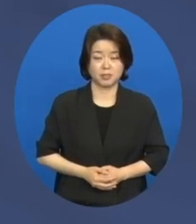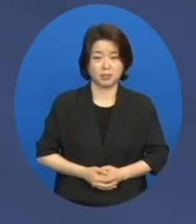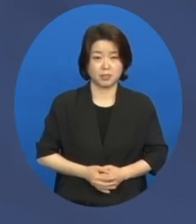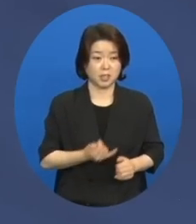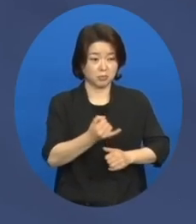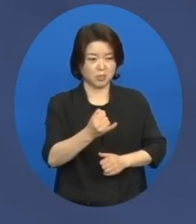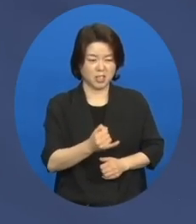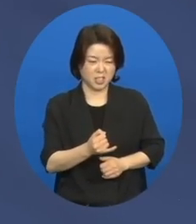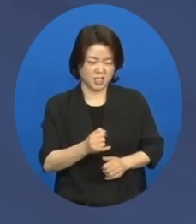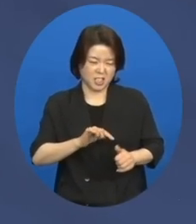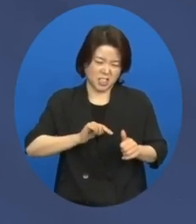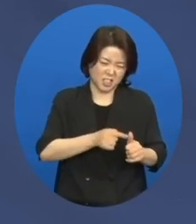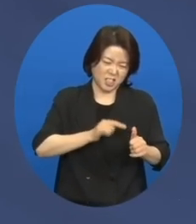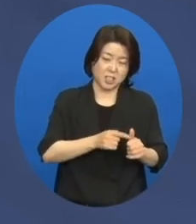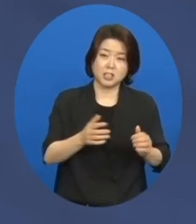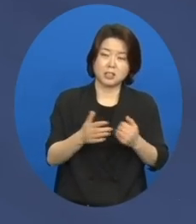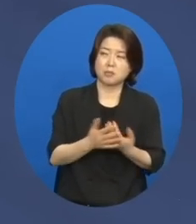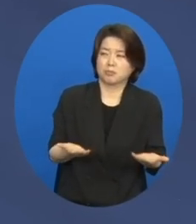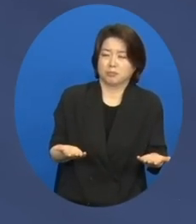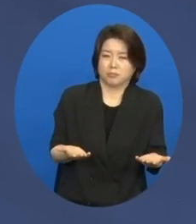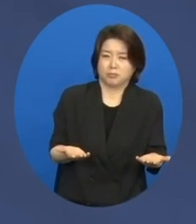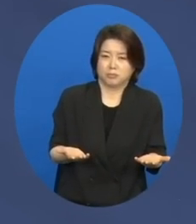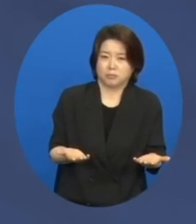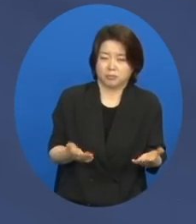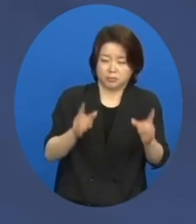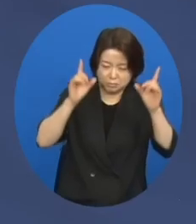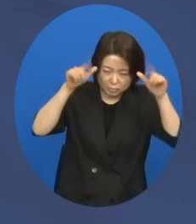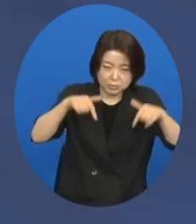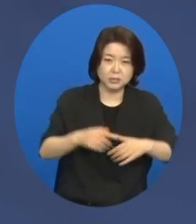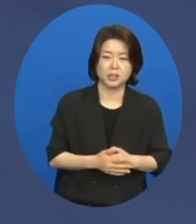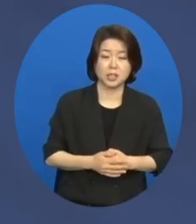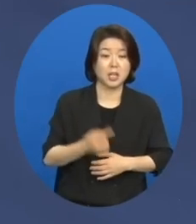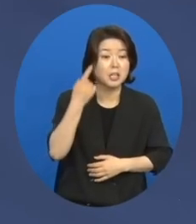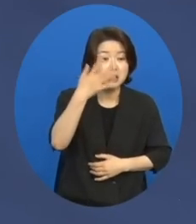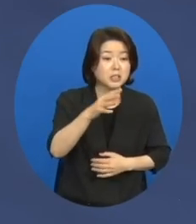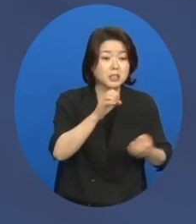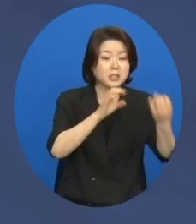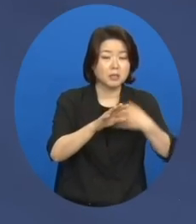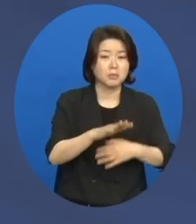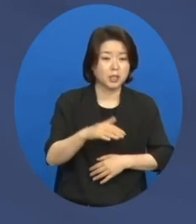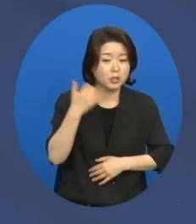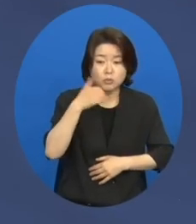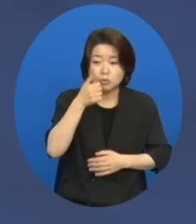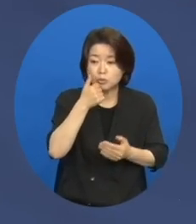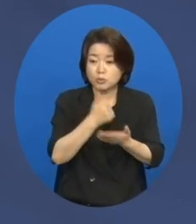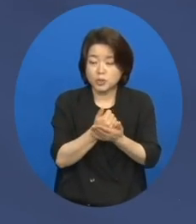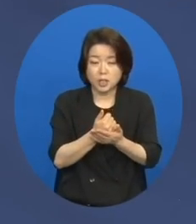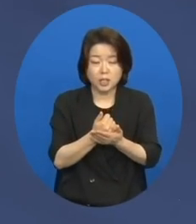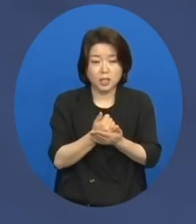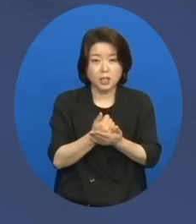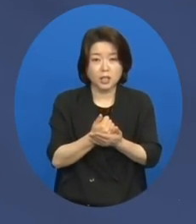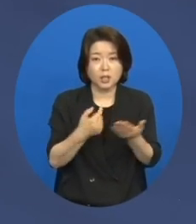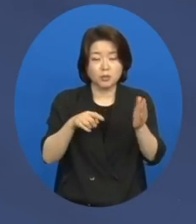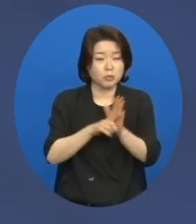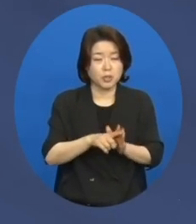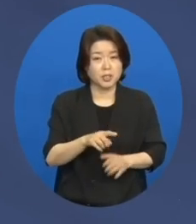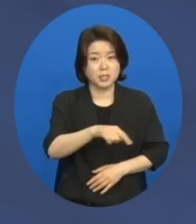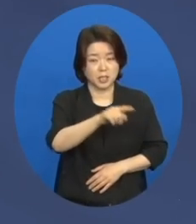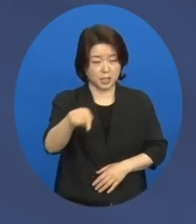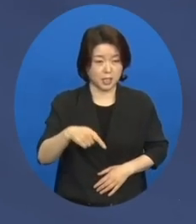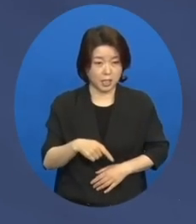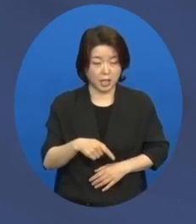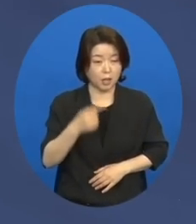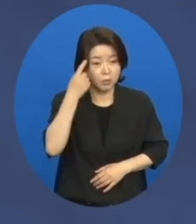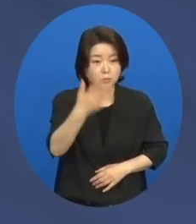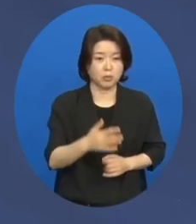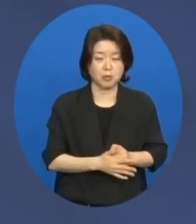마누라 등살에 못 이겨서 문답을 하는데 목사님이 누구 죄를 위해서 죽었냐 그러면 그것만 정확하게